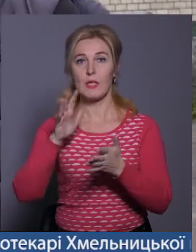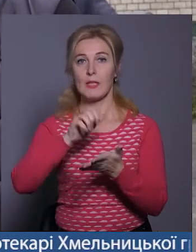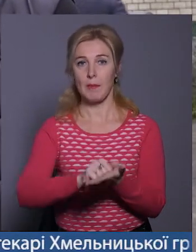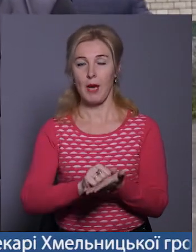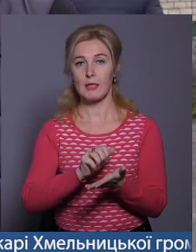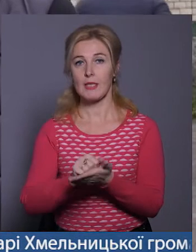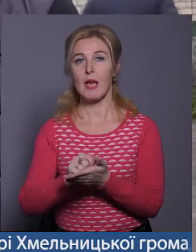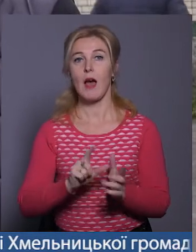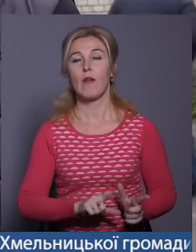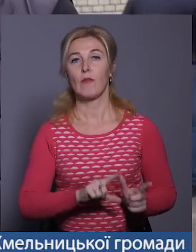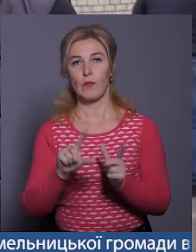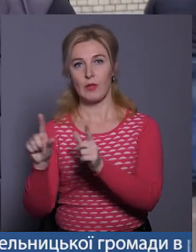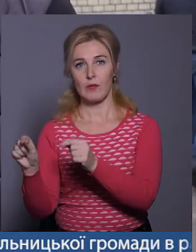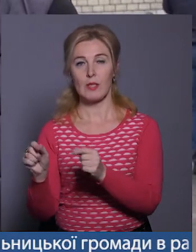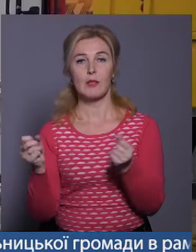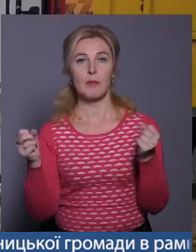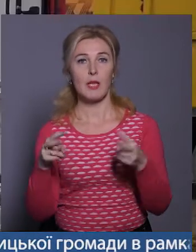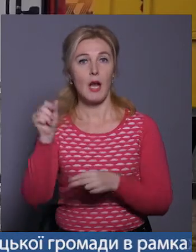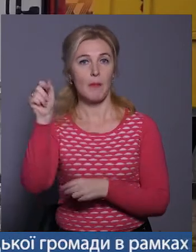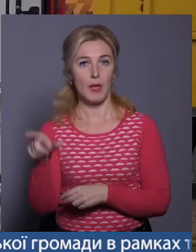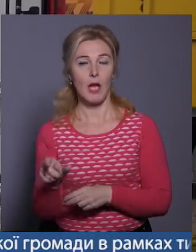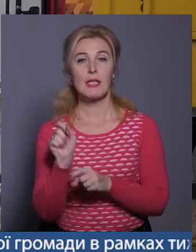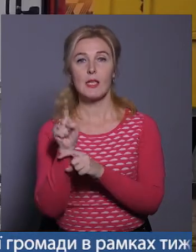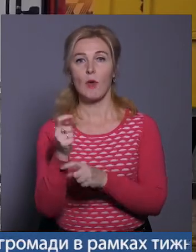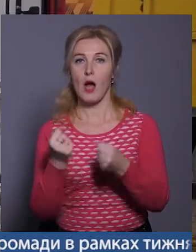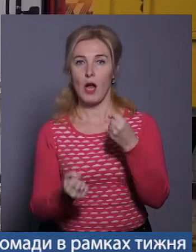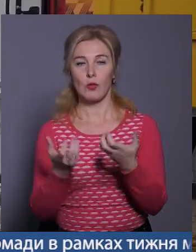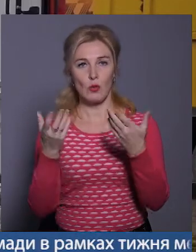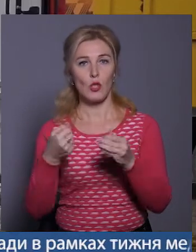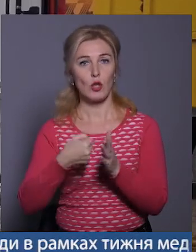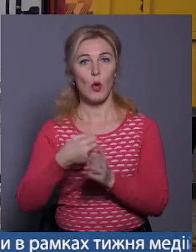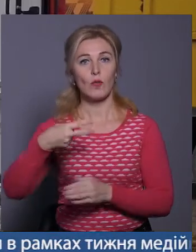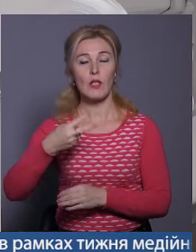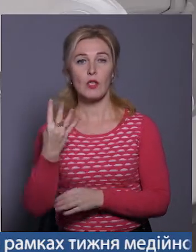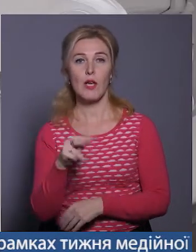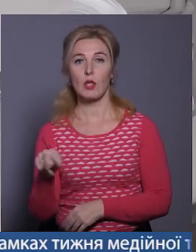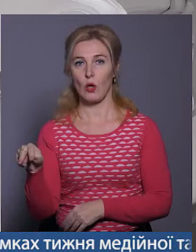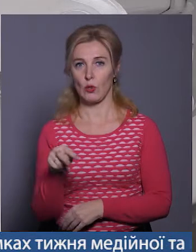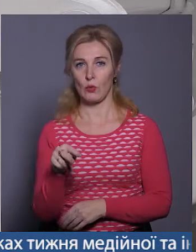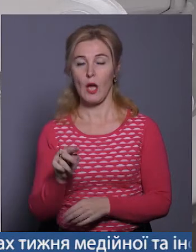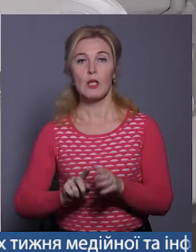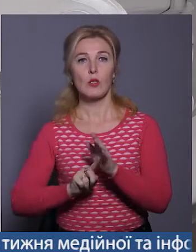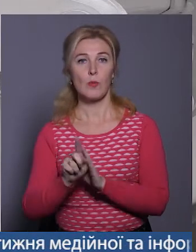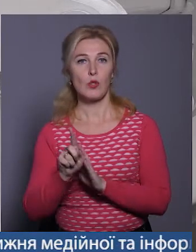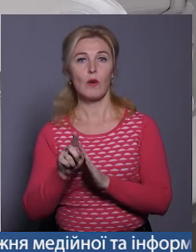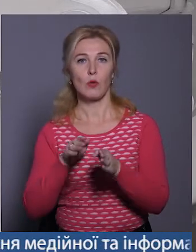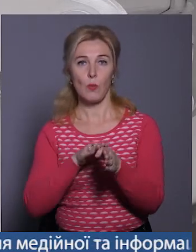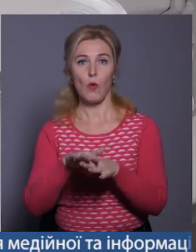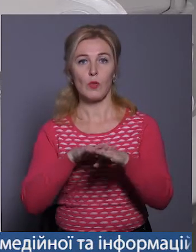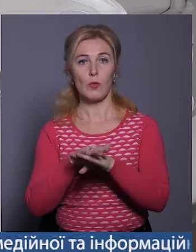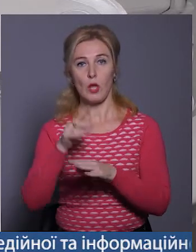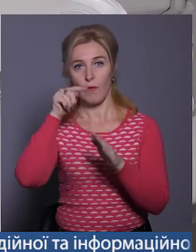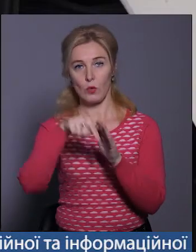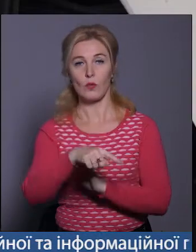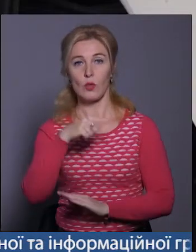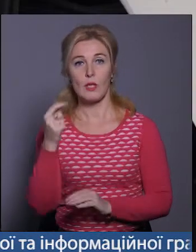вивезенням ПЕТ-пляшки і скла. Замовляли автомобіль ще до 24 лютого. Проте з початком повномасштабного вторгнення